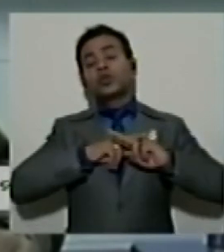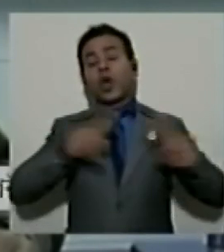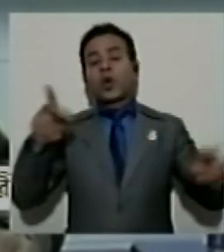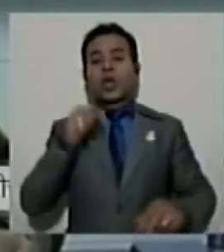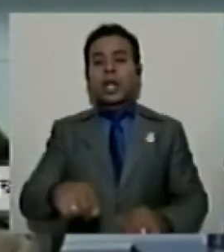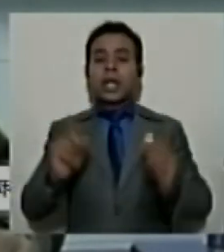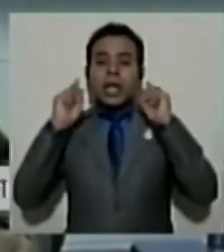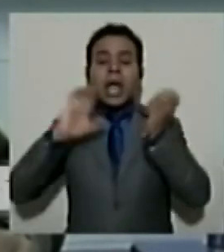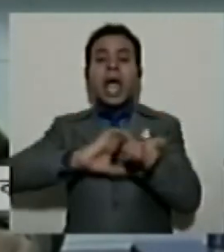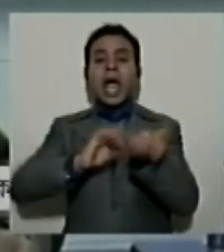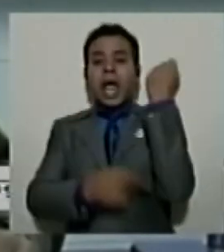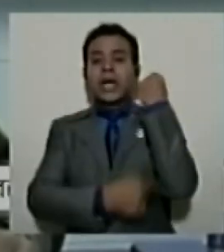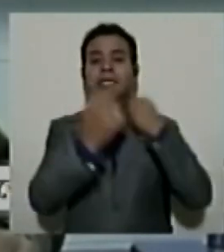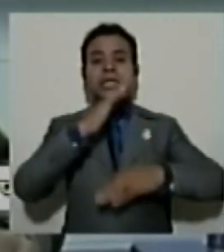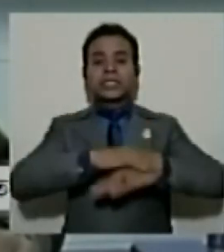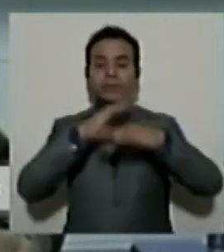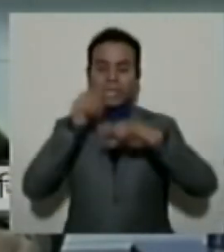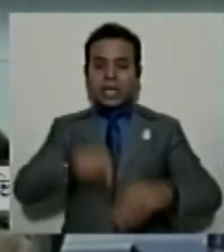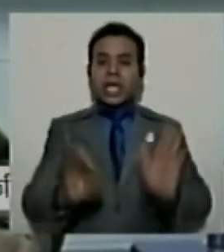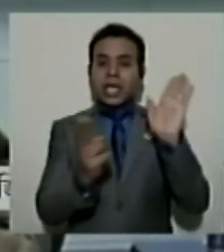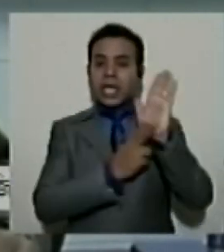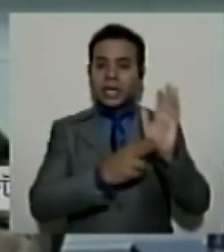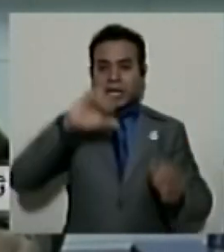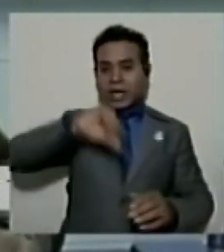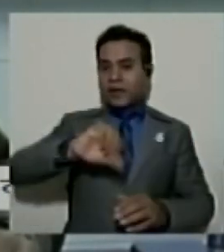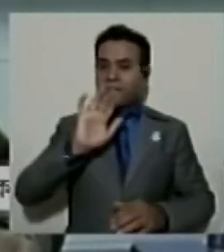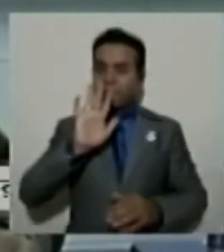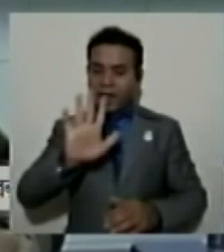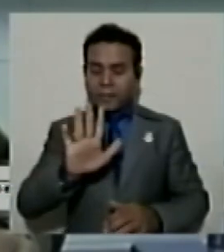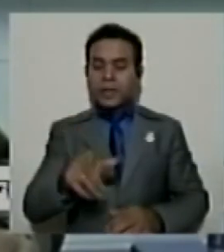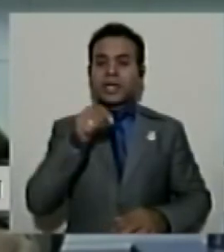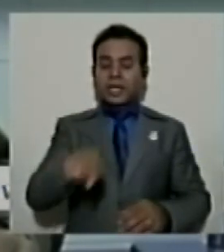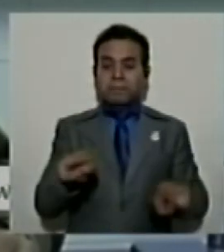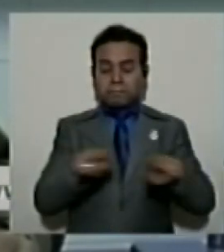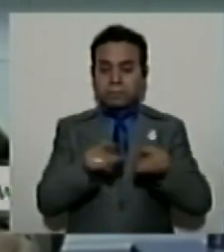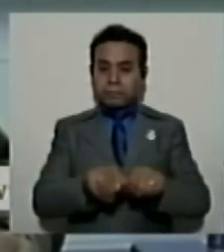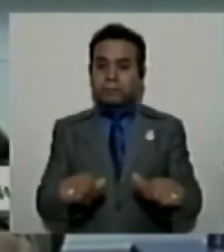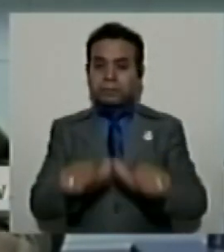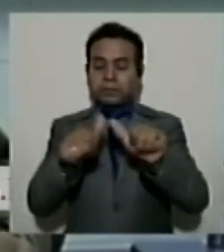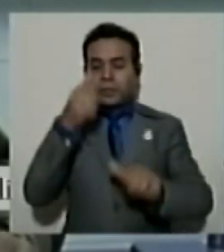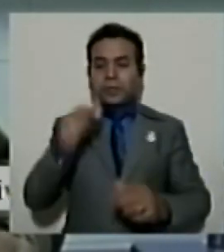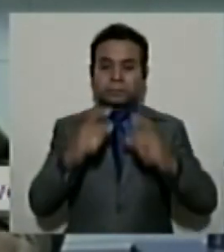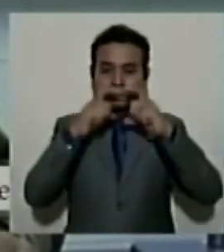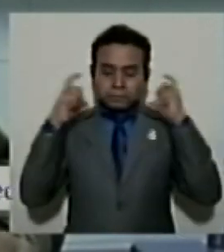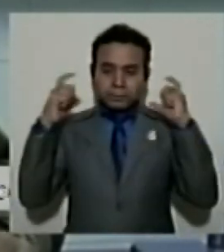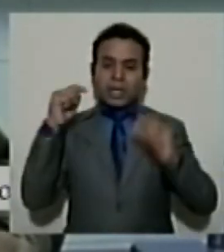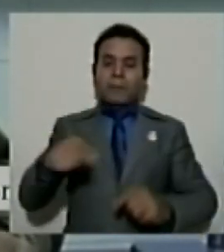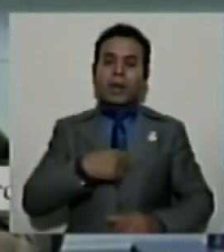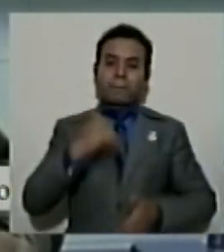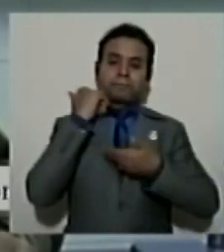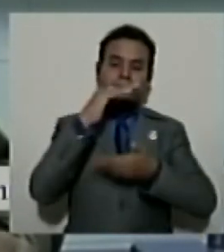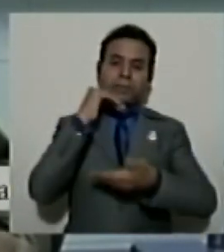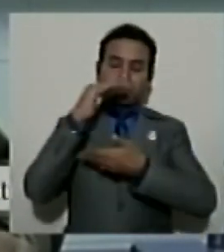FFP2 মাস্কের প্রয়োজনীয়তা রয়েছে সেখানে আমরা সেগুলো সরবরাহ করতে পারবো। আমি সাংবাদিক ভাই